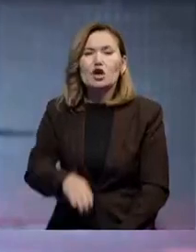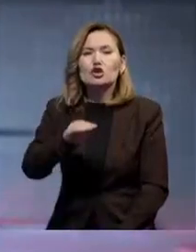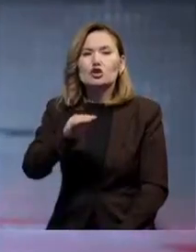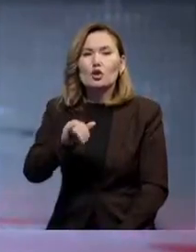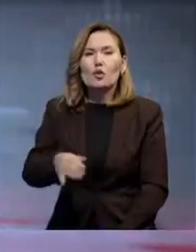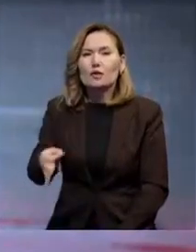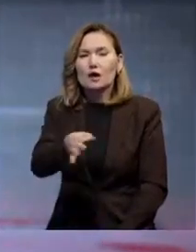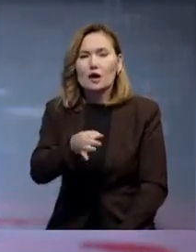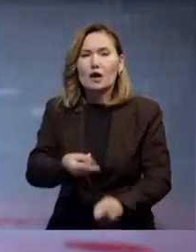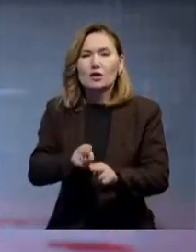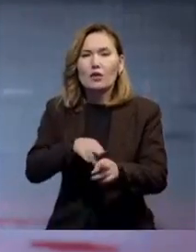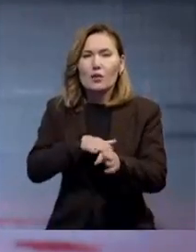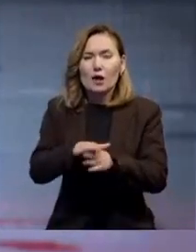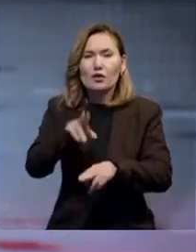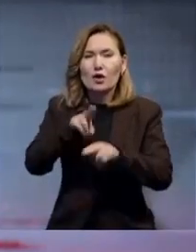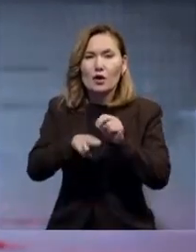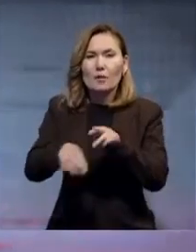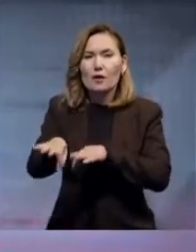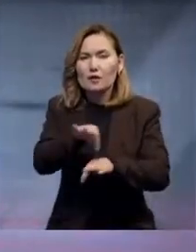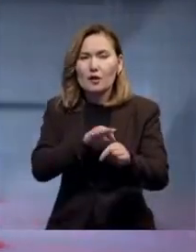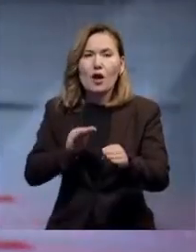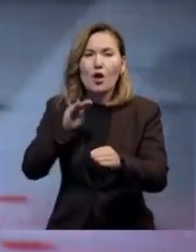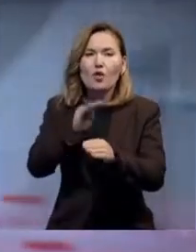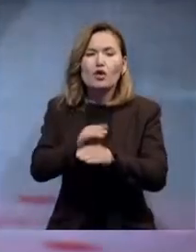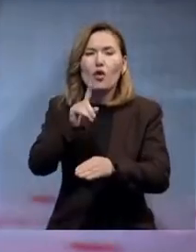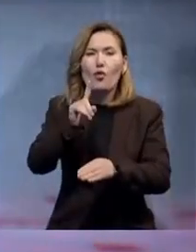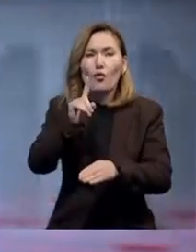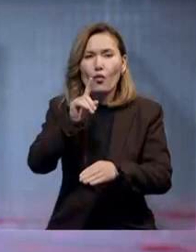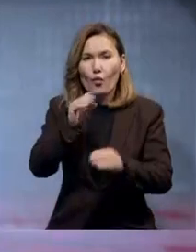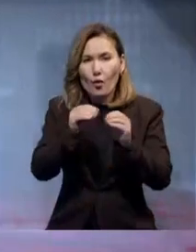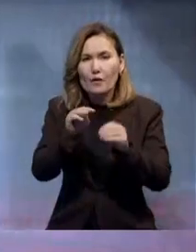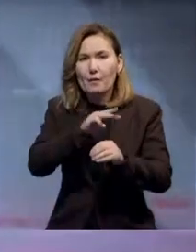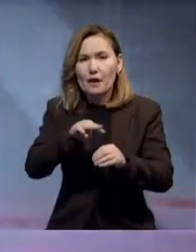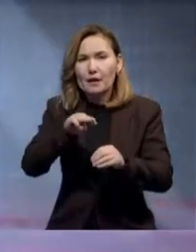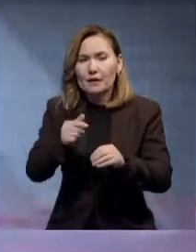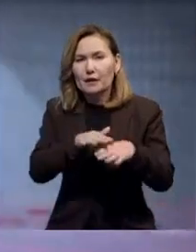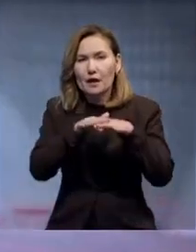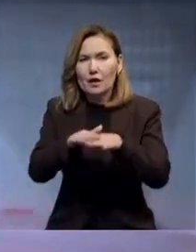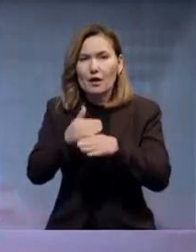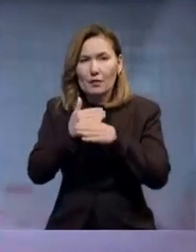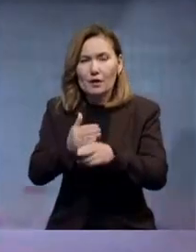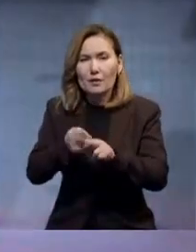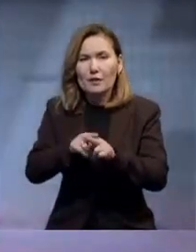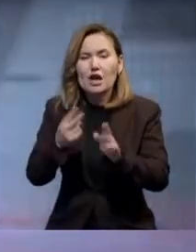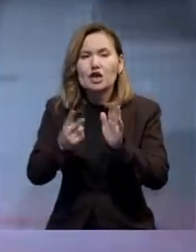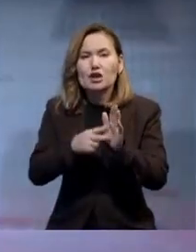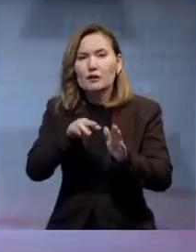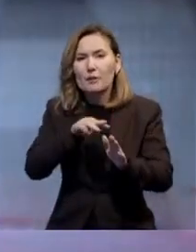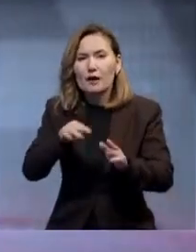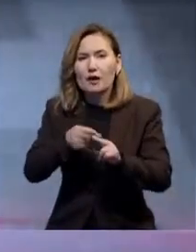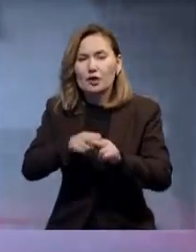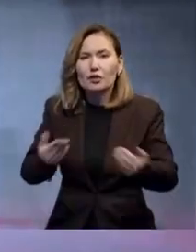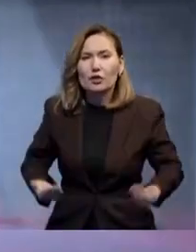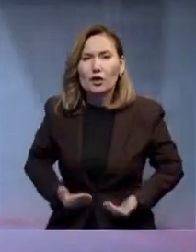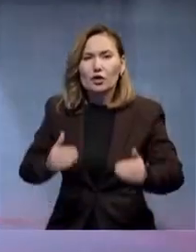Жетісу облысында жүзеге асып жатқан құрылыс жобаларына қосымша 10 миллиард теңгеден астам қаржы бөлінеді. Соның 7 миллиард теңгесі тұрғын